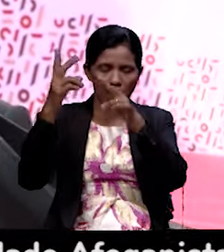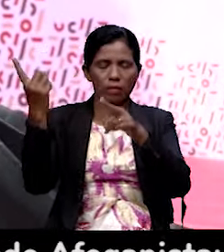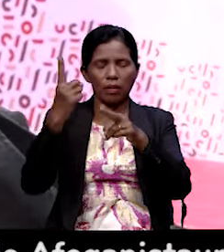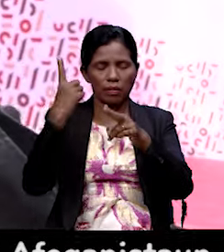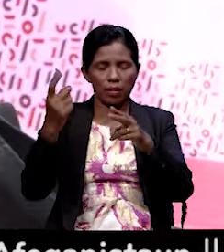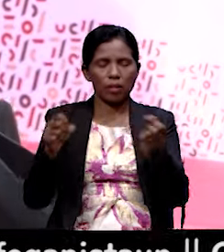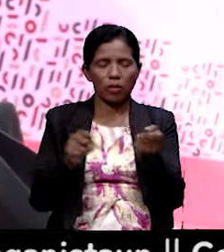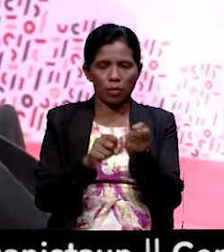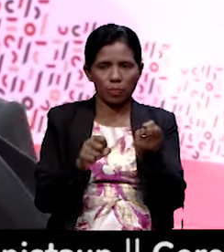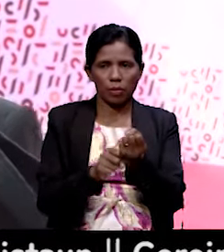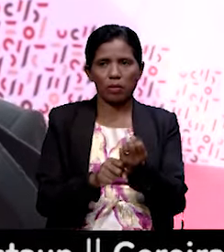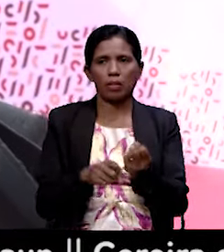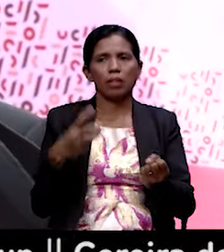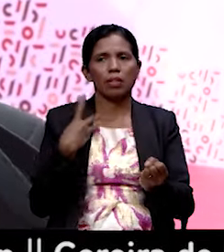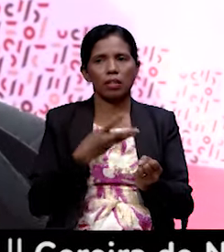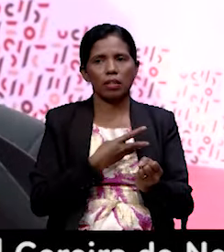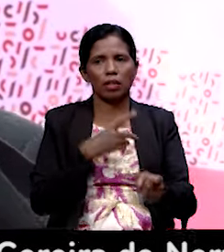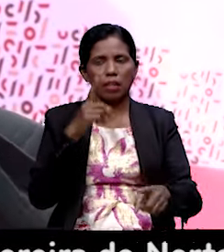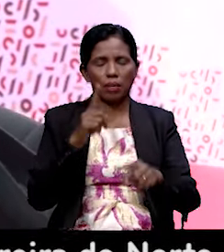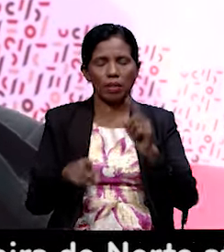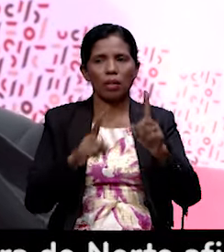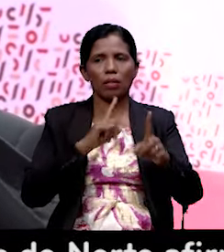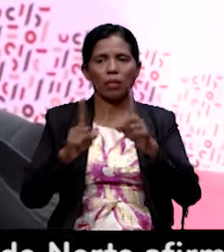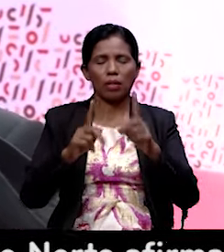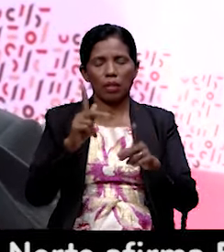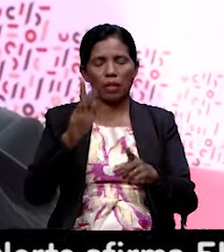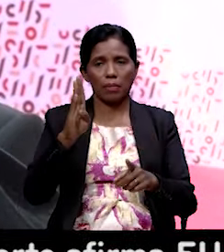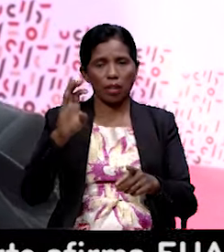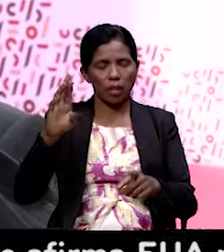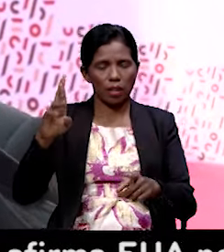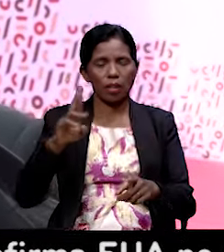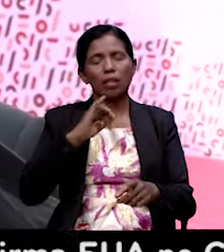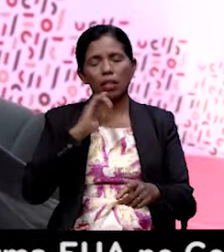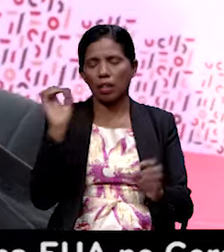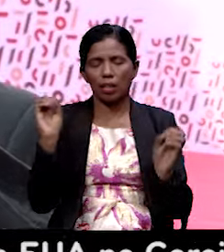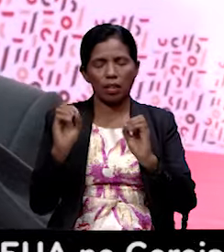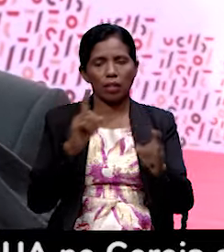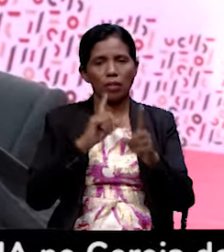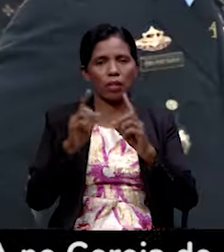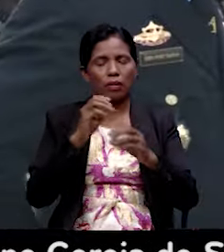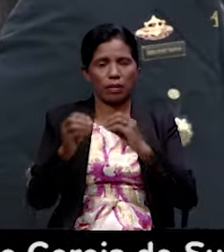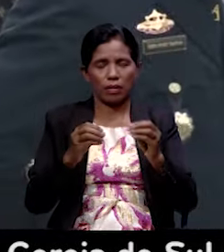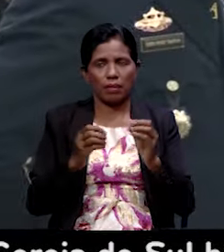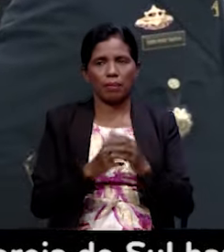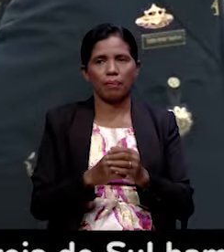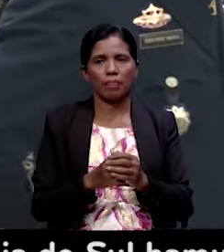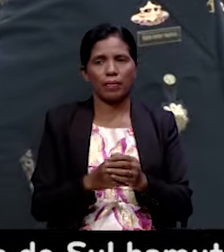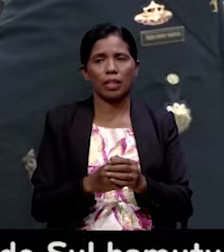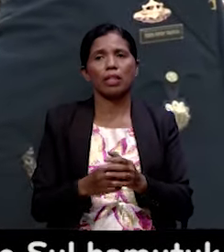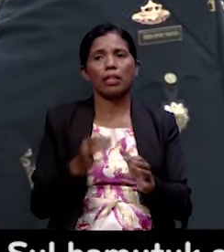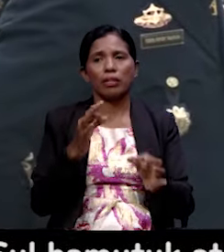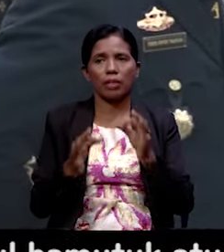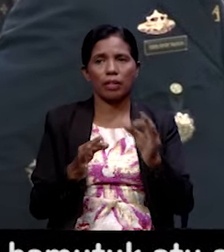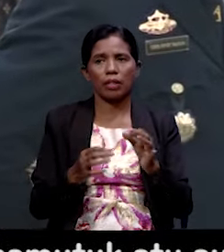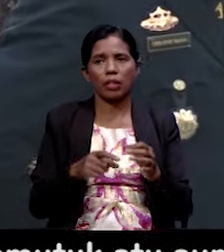dalam arti kita tidak bisa KBRI tidak memprotes kebijakan pemerintah tapi Siapa yang memberikan